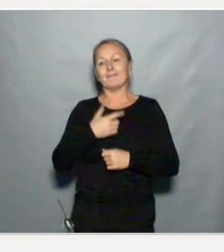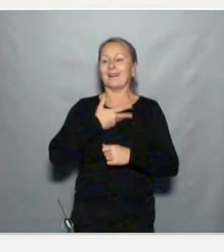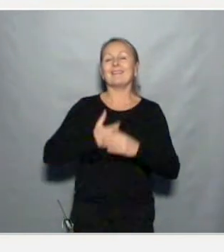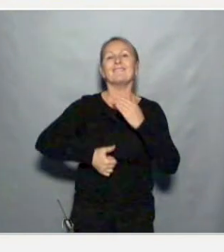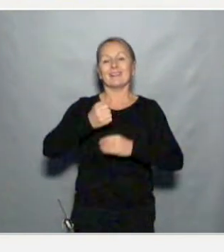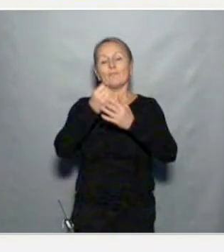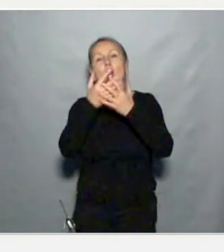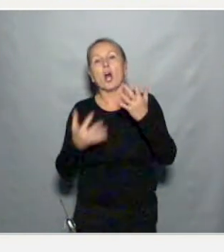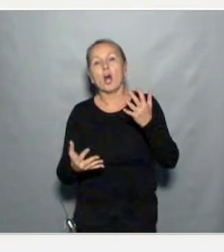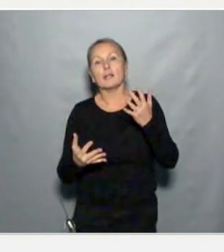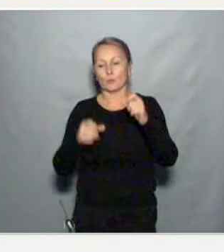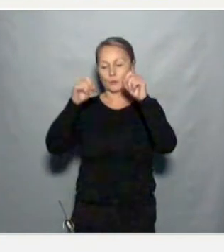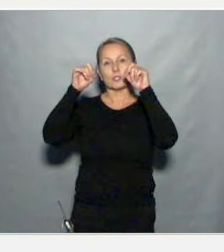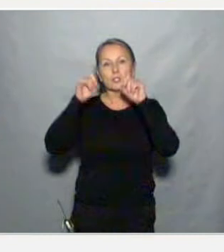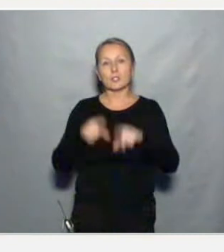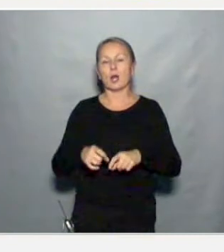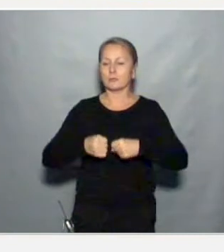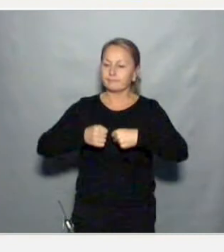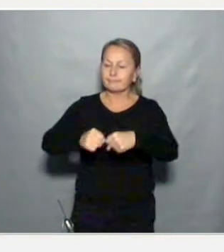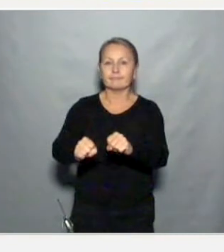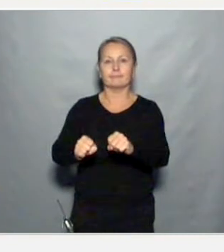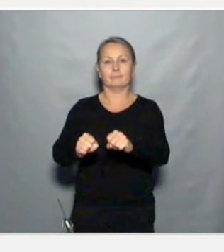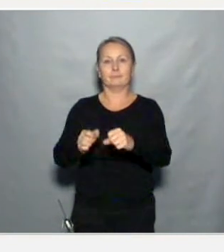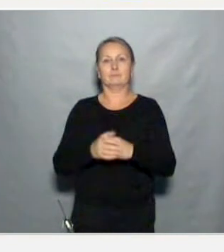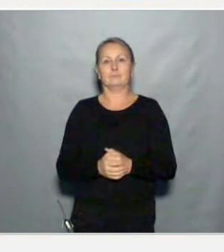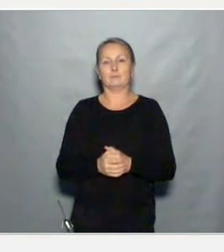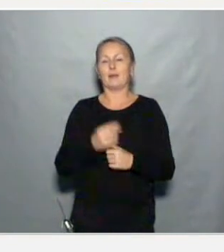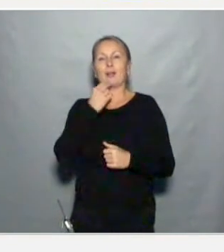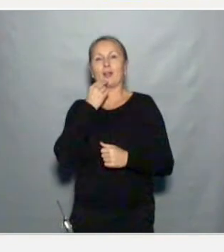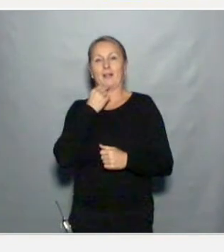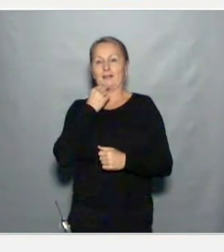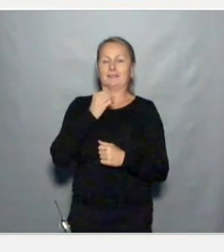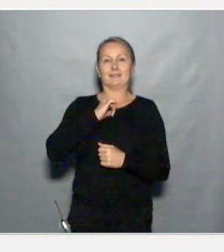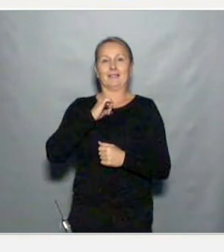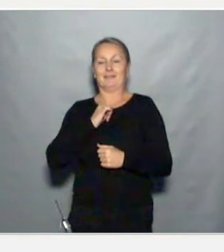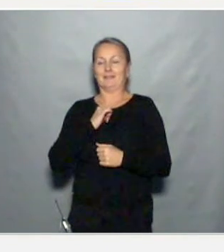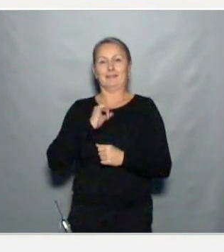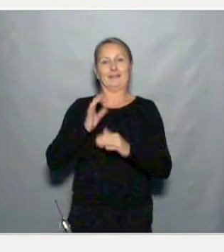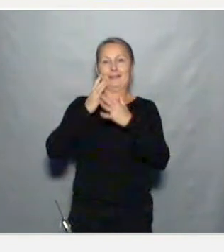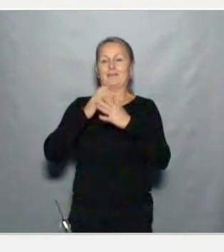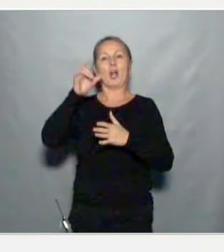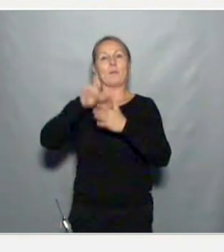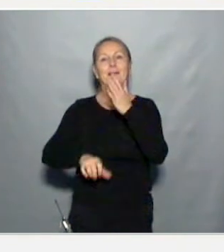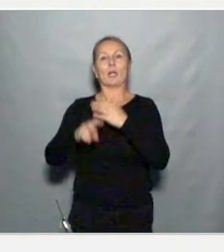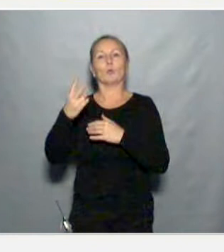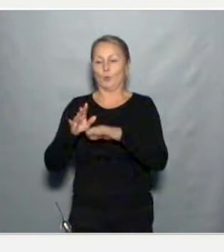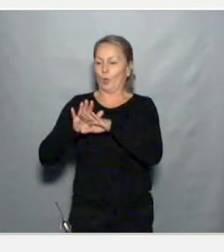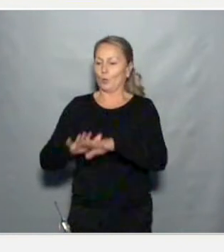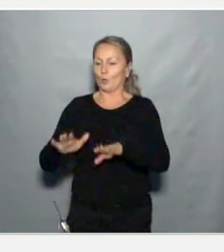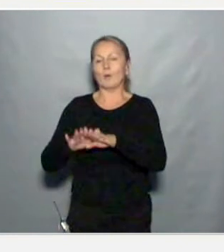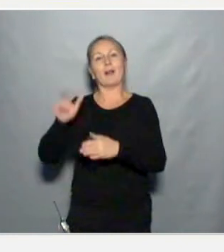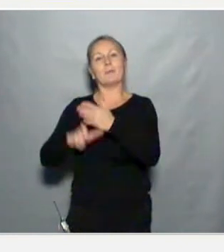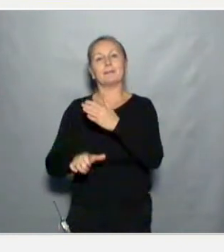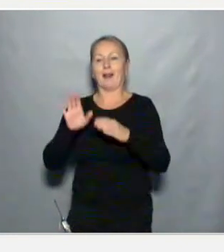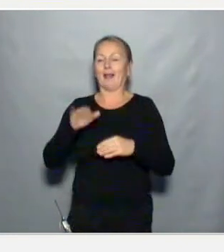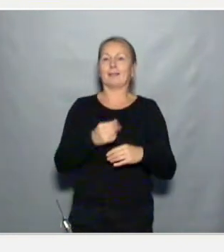jätteviktig förklaring och startskottet på det jag kallar ett kapitel 2 i mitt eget liv. Ett lite roligare kapitel än mina 25